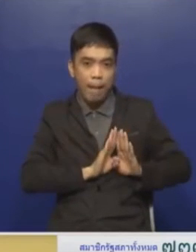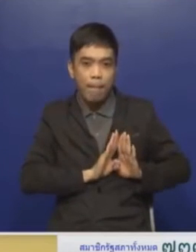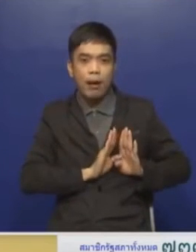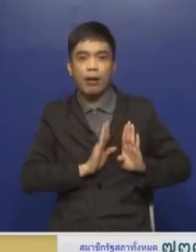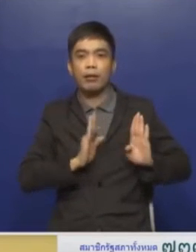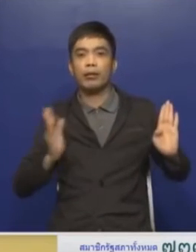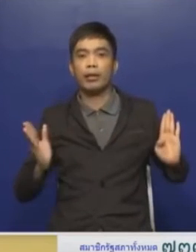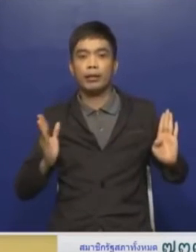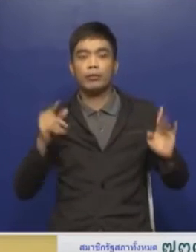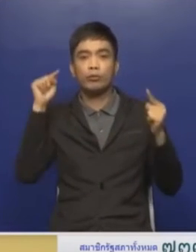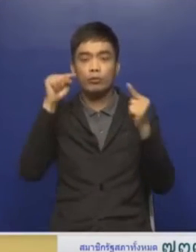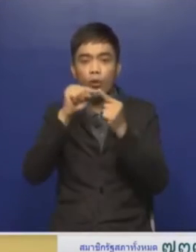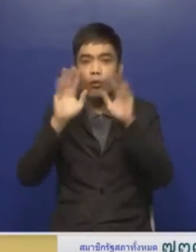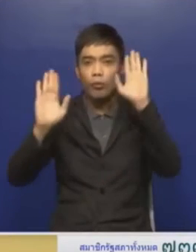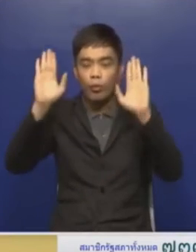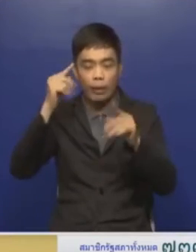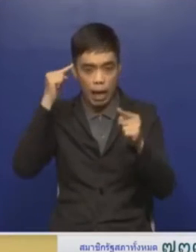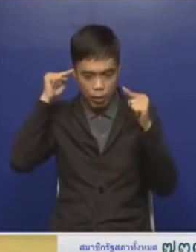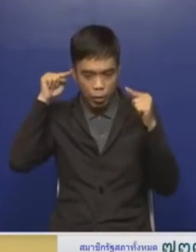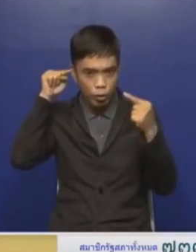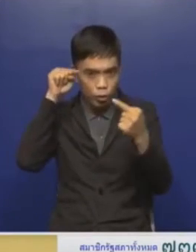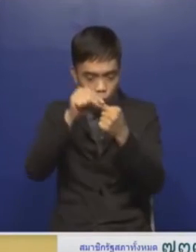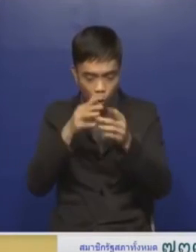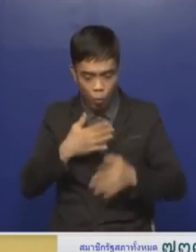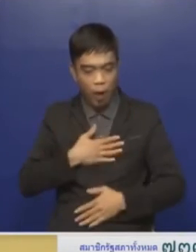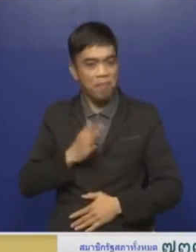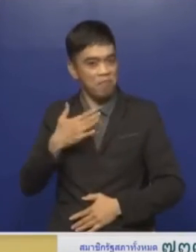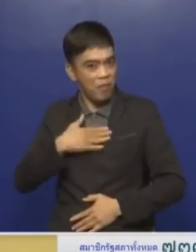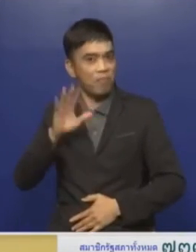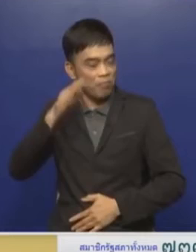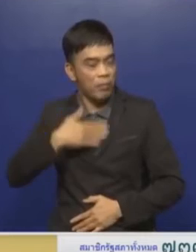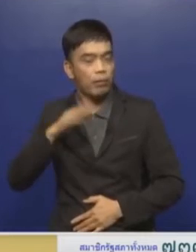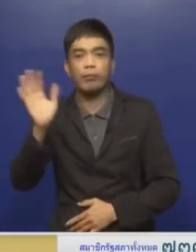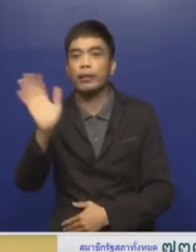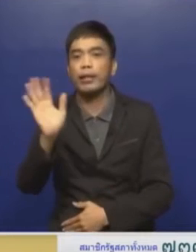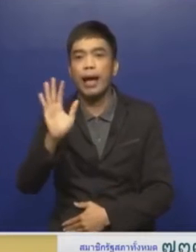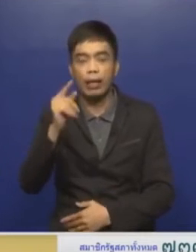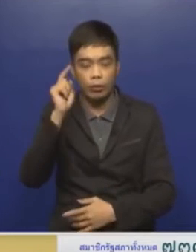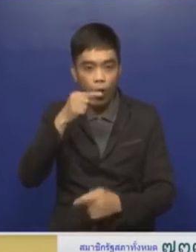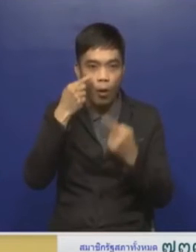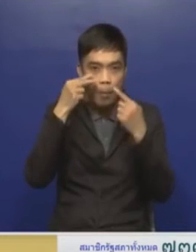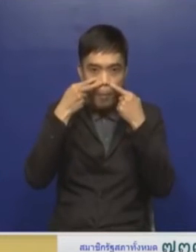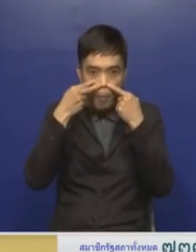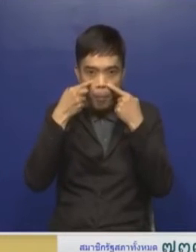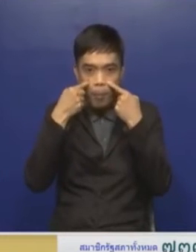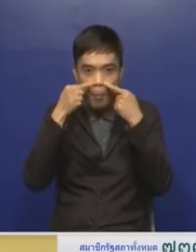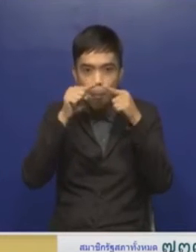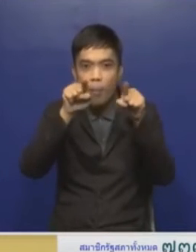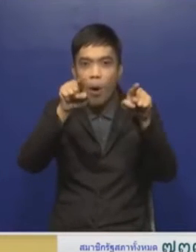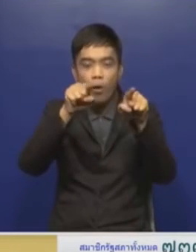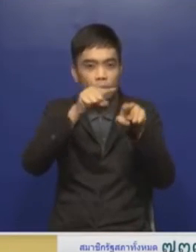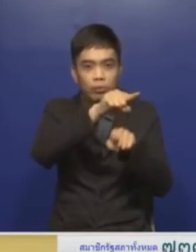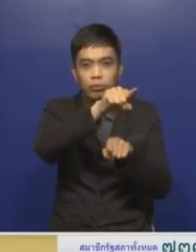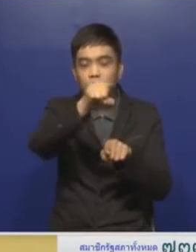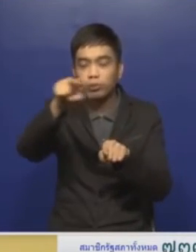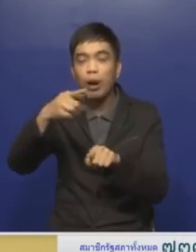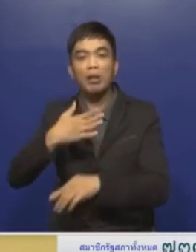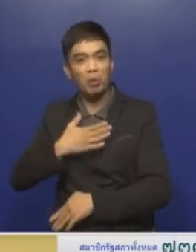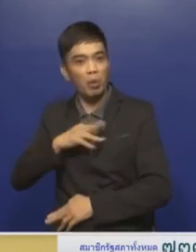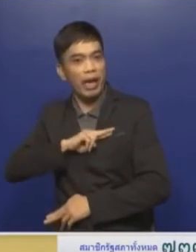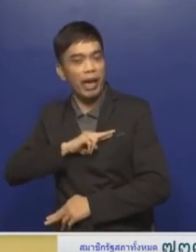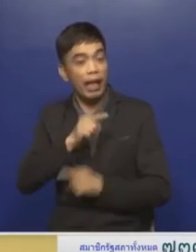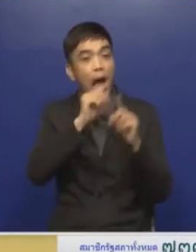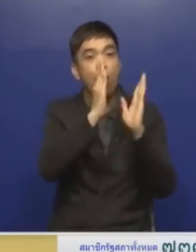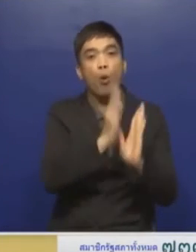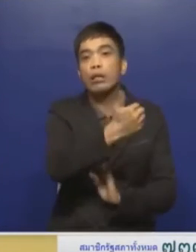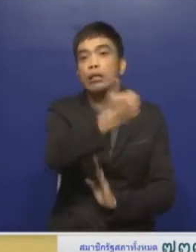ระตายไม่ใช่มองวตัเเป็ัปชทประตายแต่มองกดอนว่าไม่เป็ัปชทประตายขอปจ